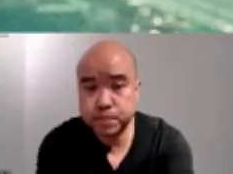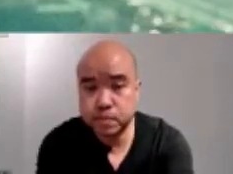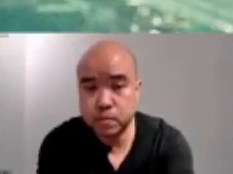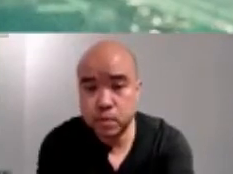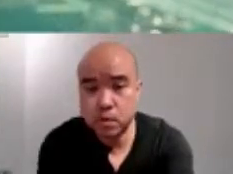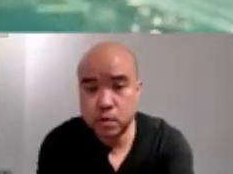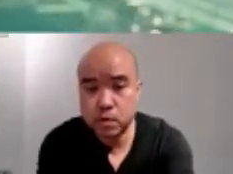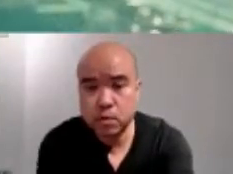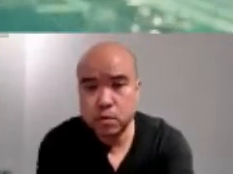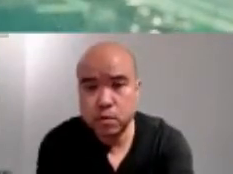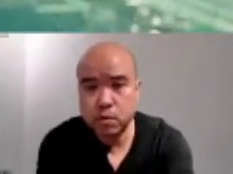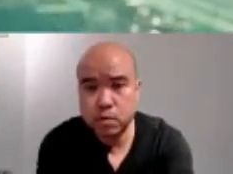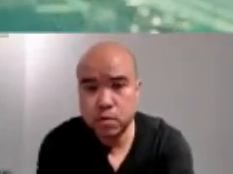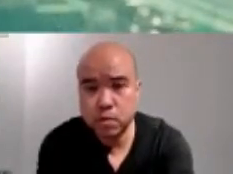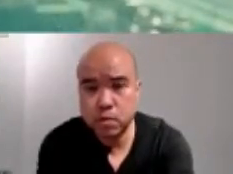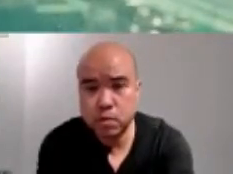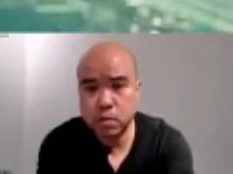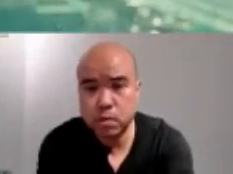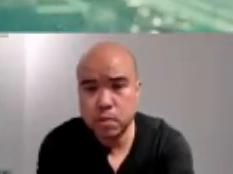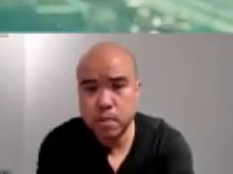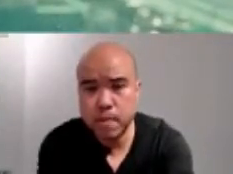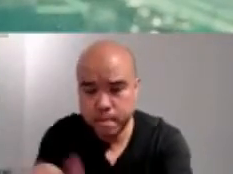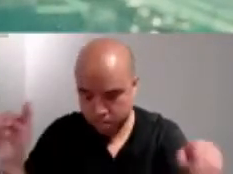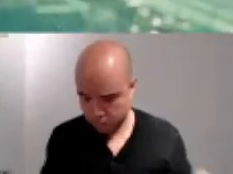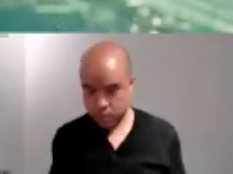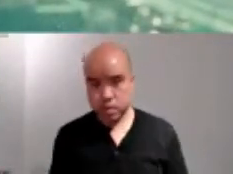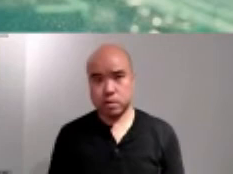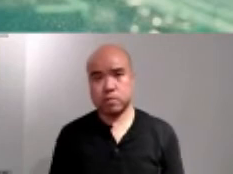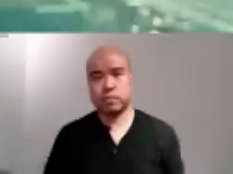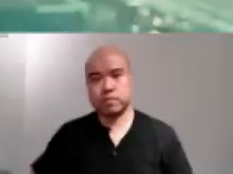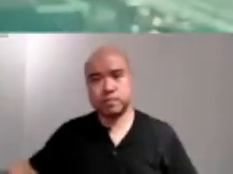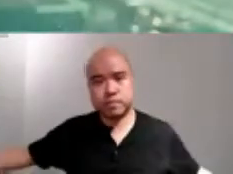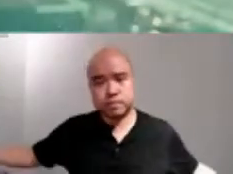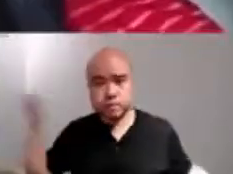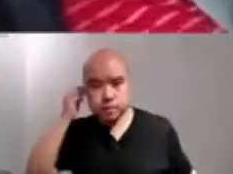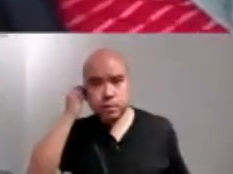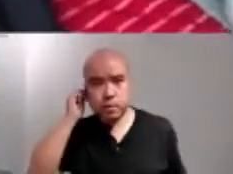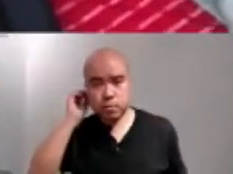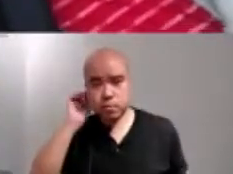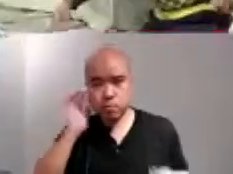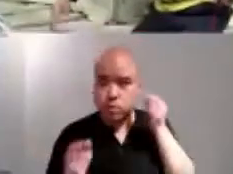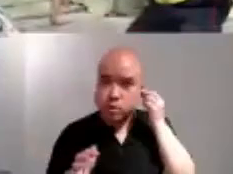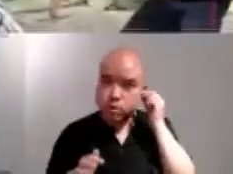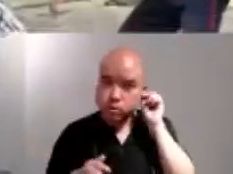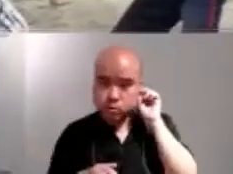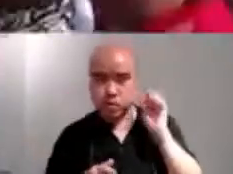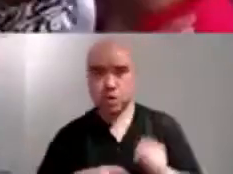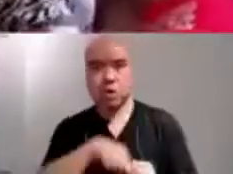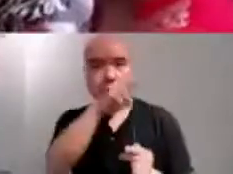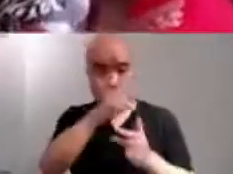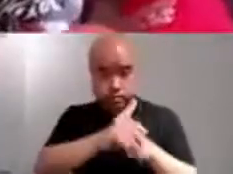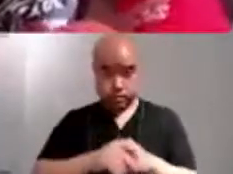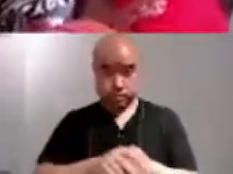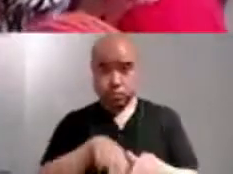多三年左右啦，亦都幫過好多海外嘅慈善機構啊 NGO 嘅，咁有尼泊爾嘅艾滋病孤兒院